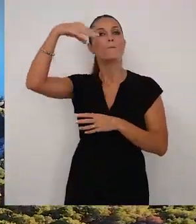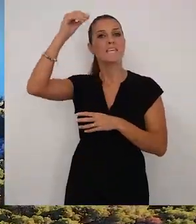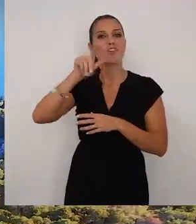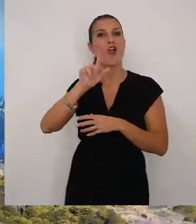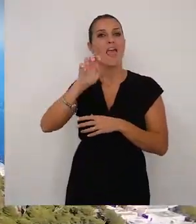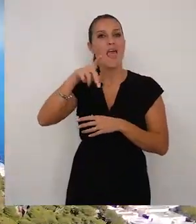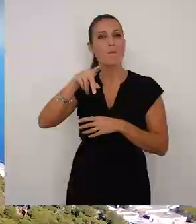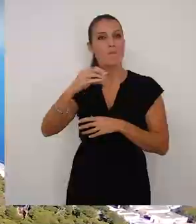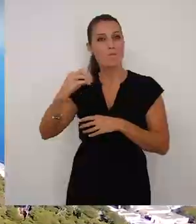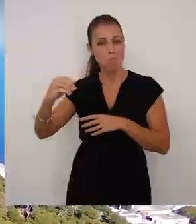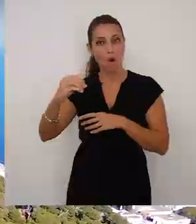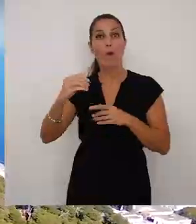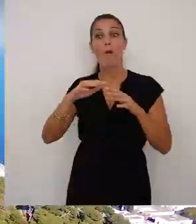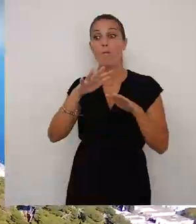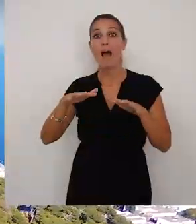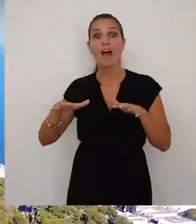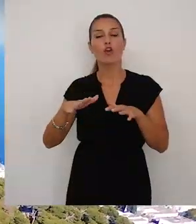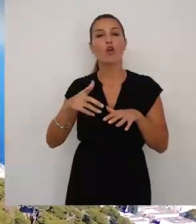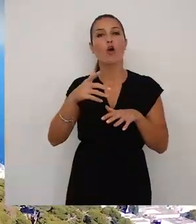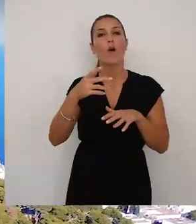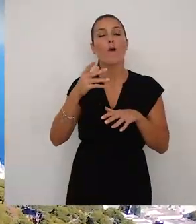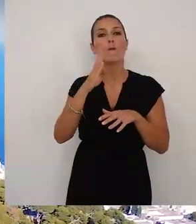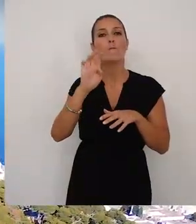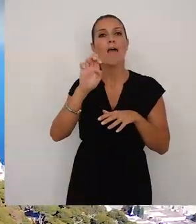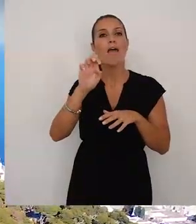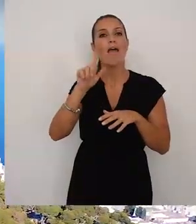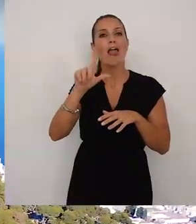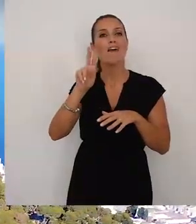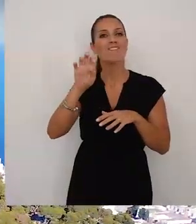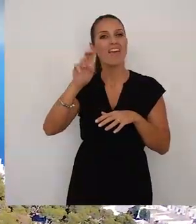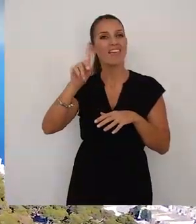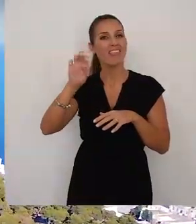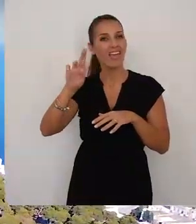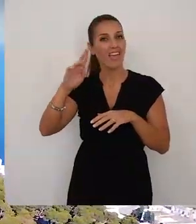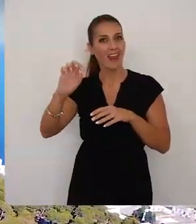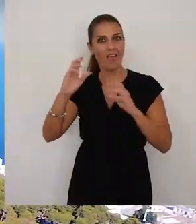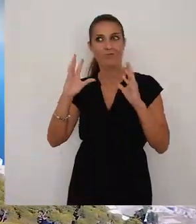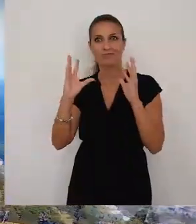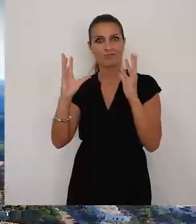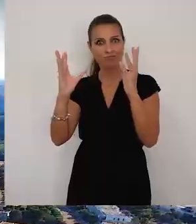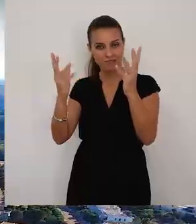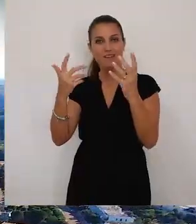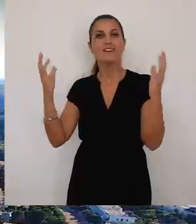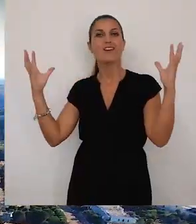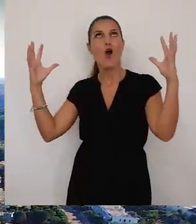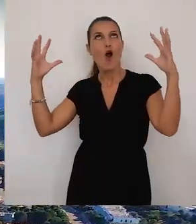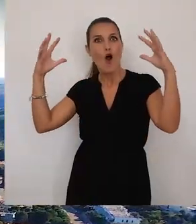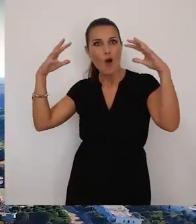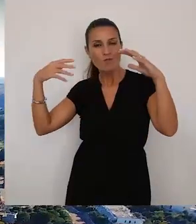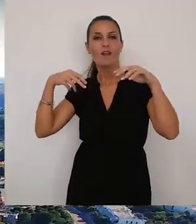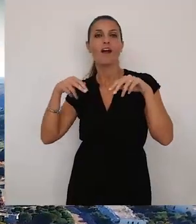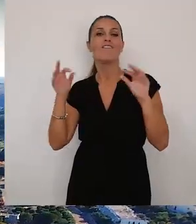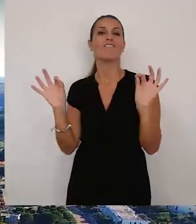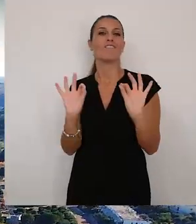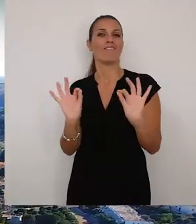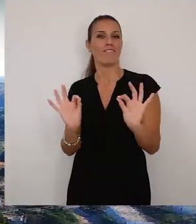d'Aleppo, alberi che crescono floridi nel Parco Belvedere e nel Parco Robinson, siti lungo i declivi ombrosi di Santa Cesarea